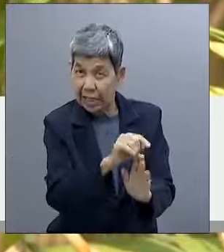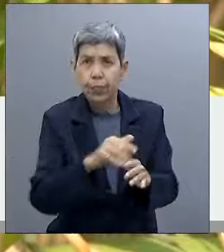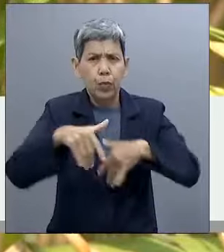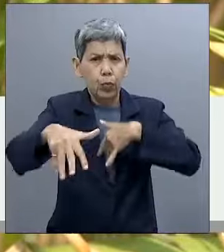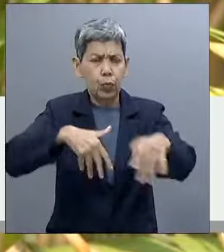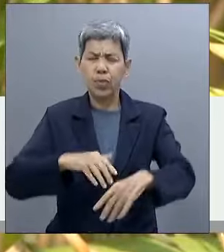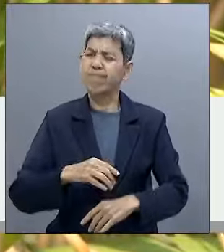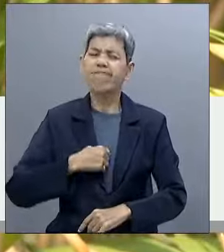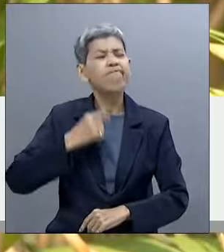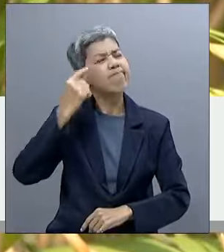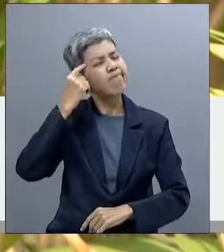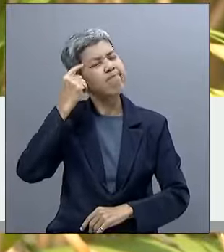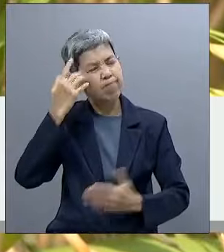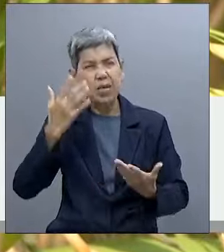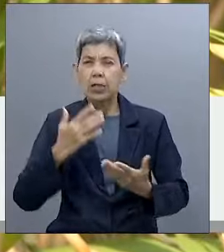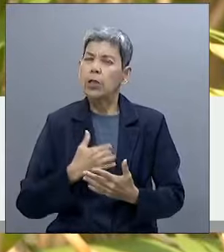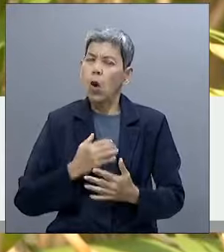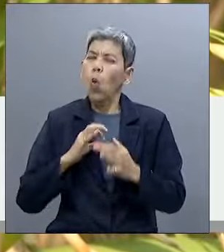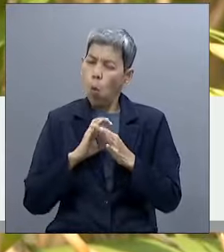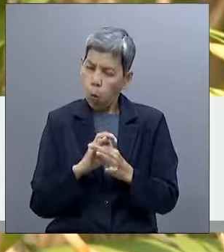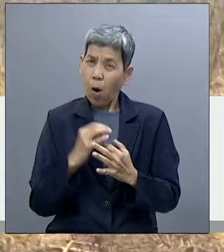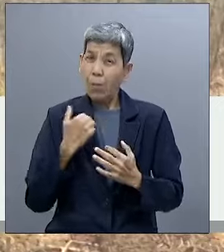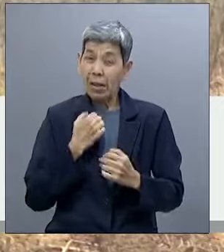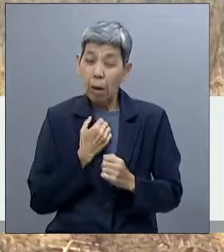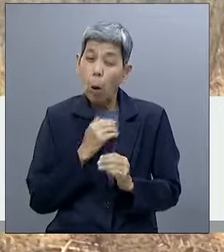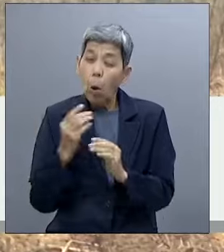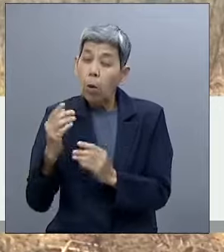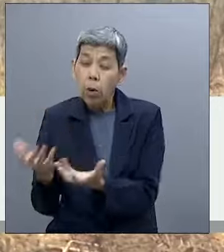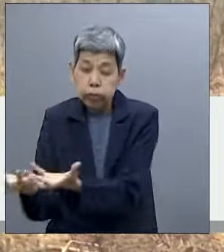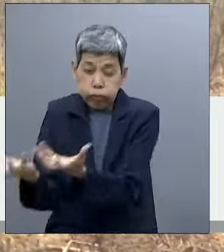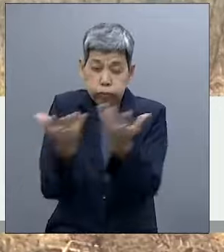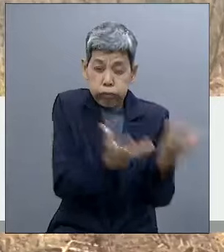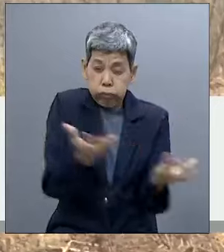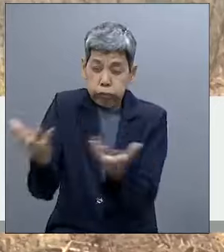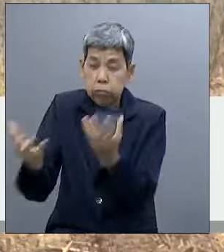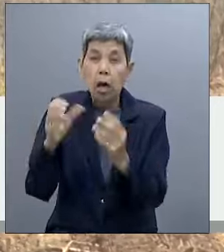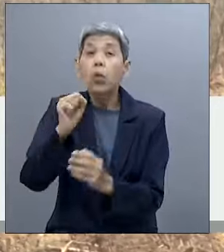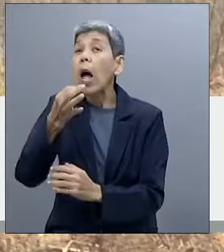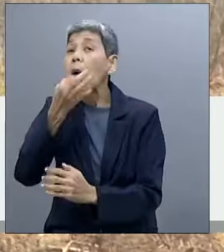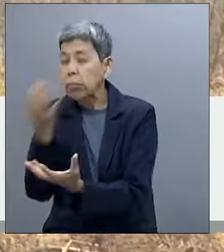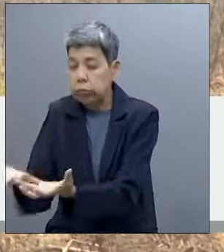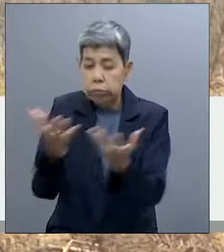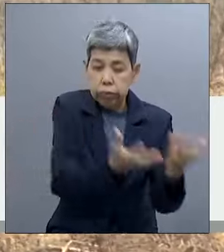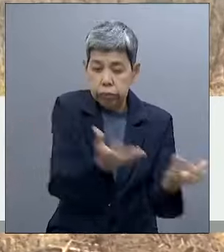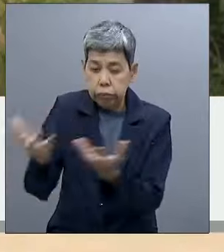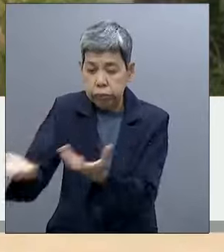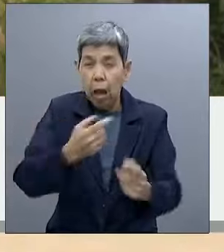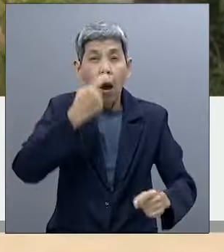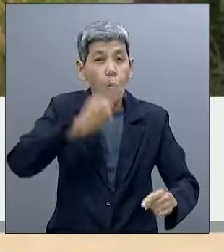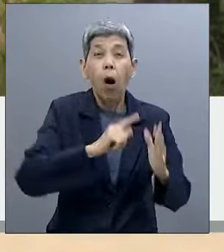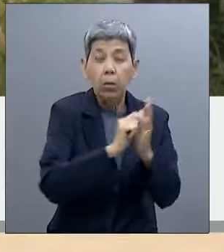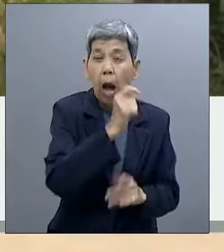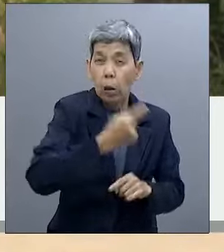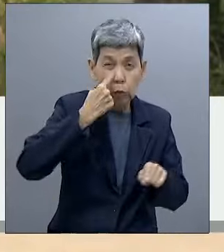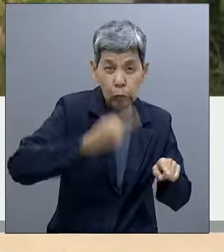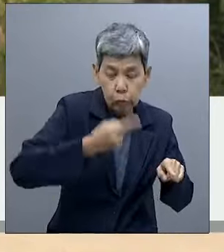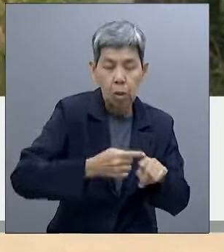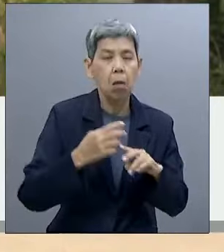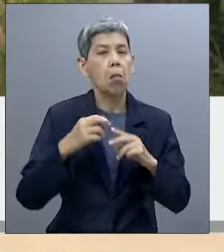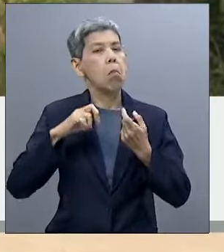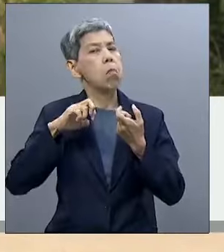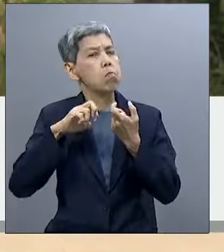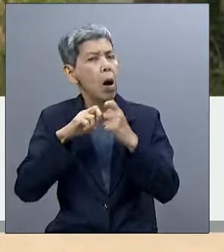งความคิดเห็นนะคะว่ามีความกังวลถ้าหากมีการนำกักแร่จากจังหวัดสมุทรสาครกลับมายังต้นทางที่จังหวัดตากจะส่งผลกระ